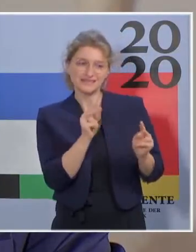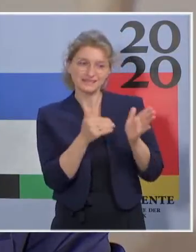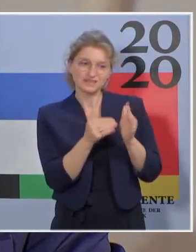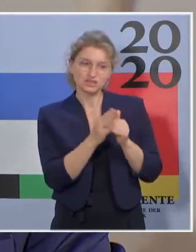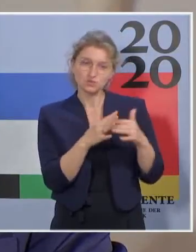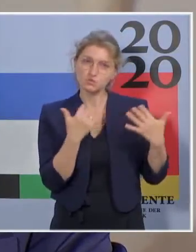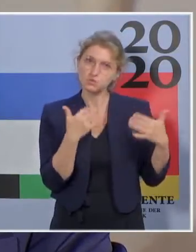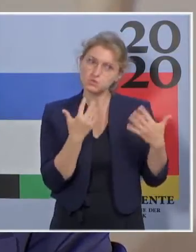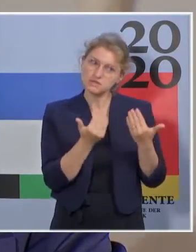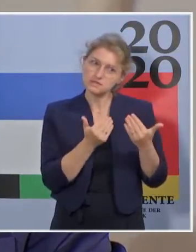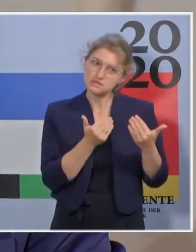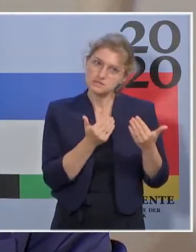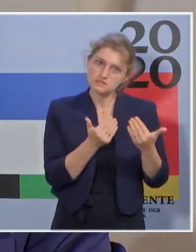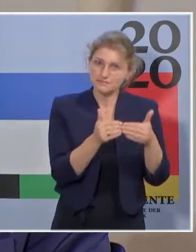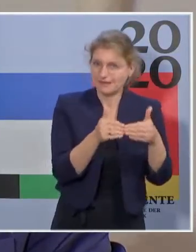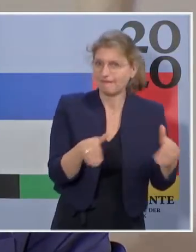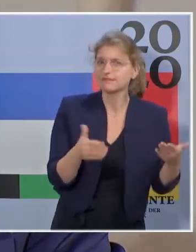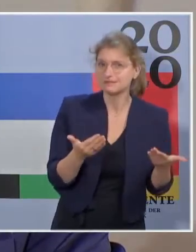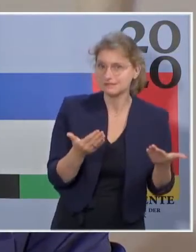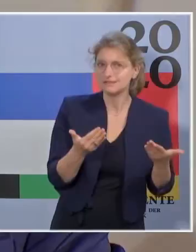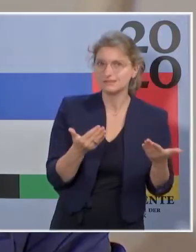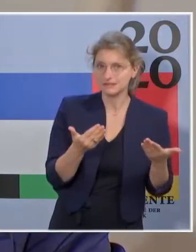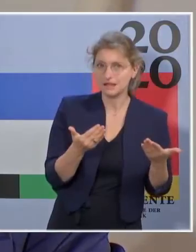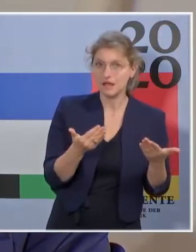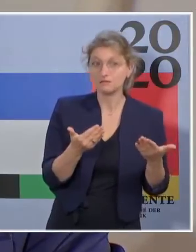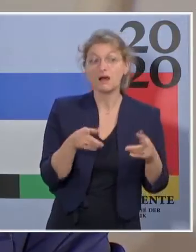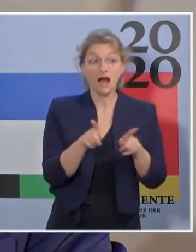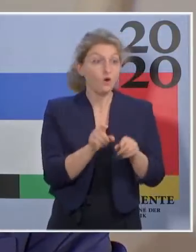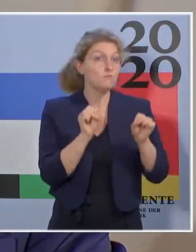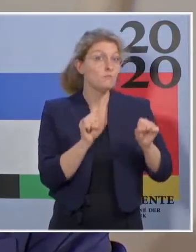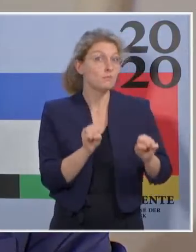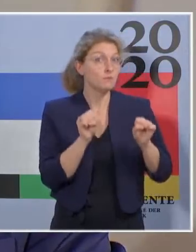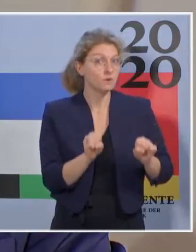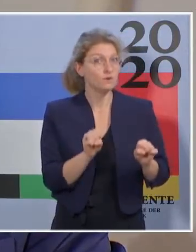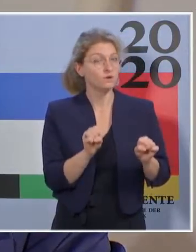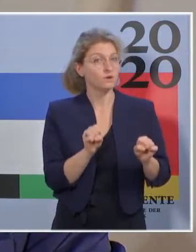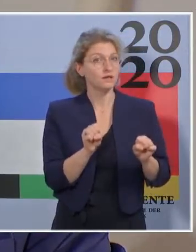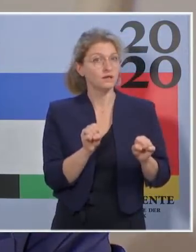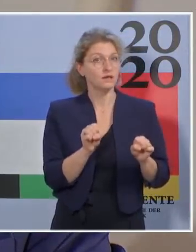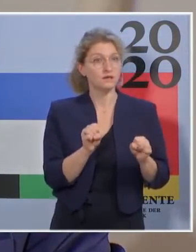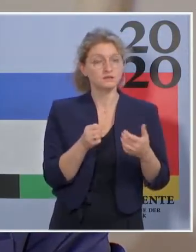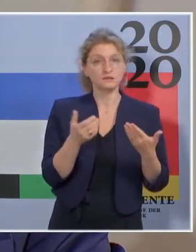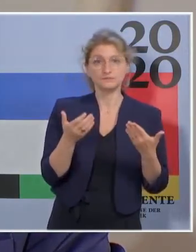Systems gesehen, dass es durchaus auch hätte sein können, dass durch